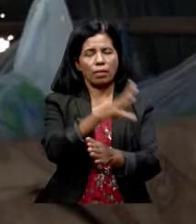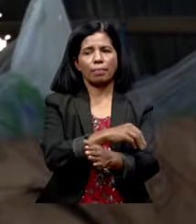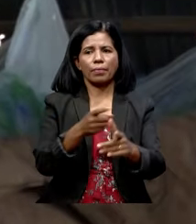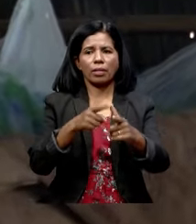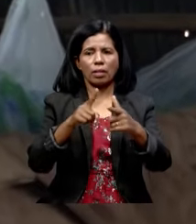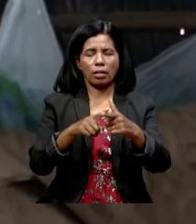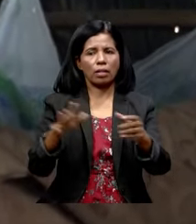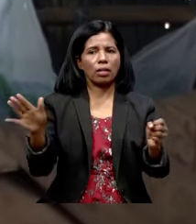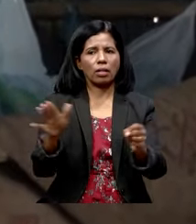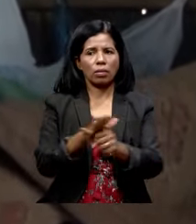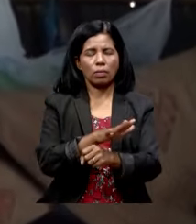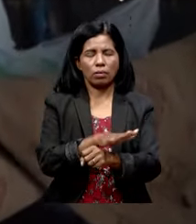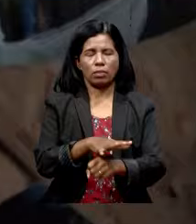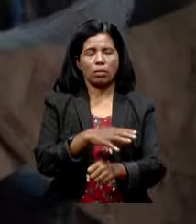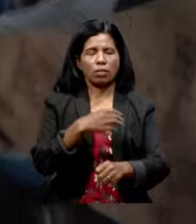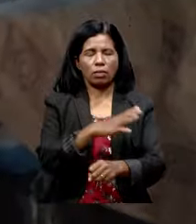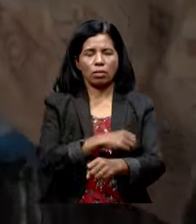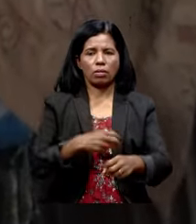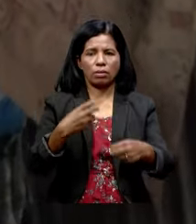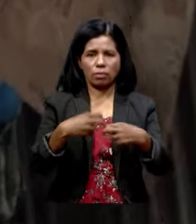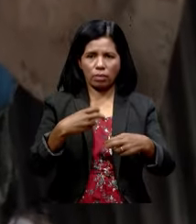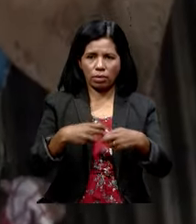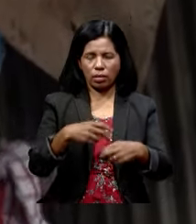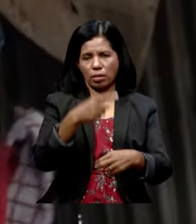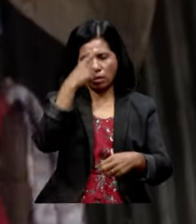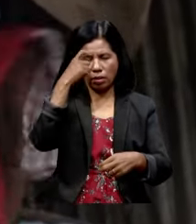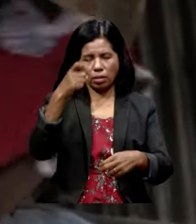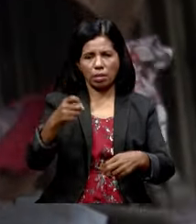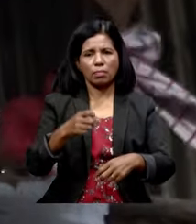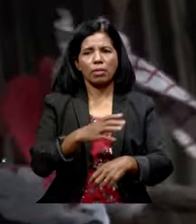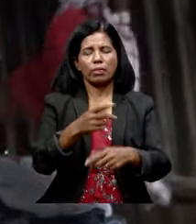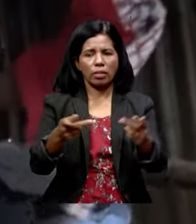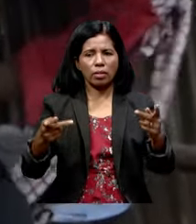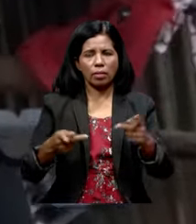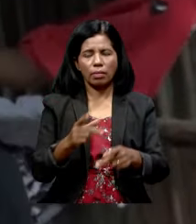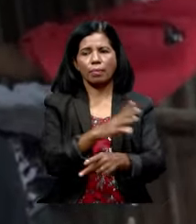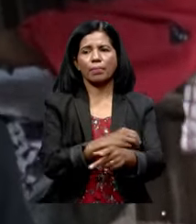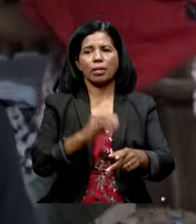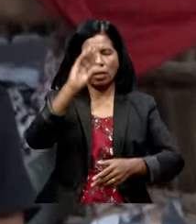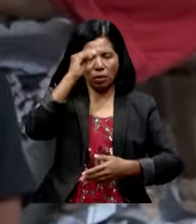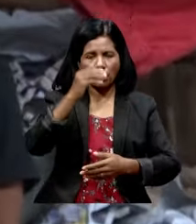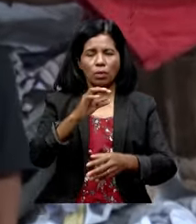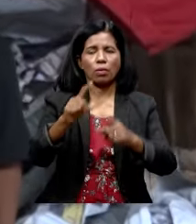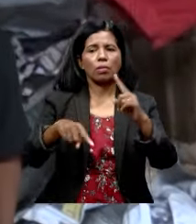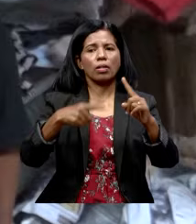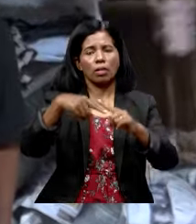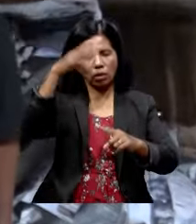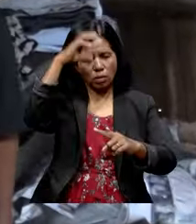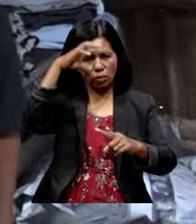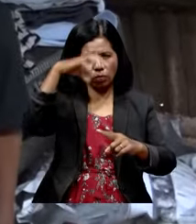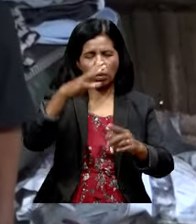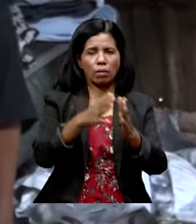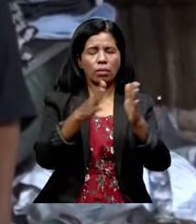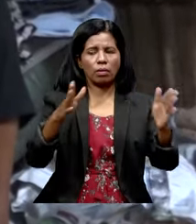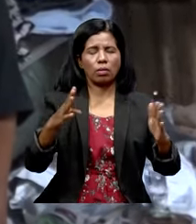nebe nakono ho miseria, tambah kondisi uma nebe la favorável, pior lita o ingira ia udang monurai